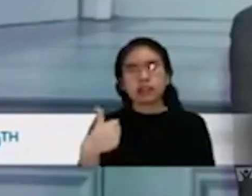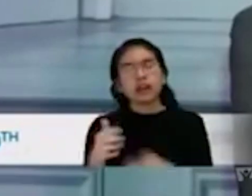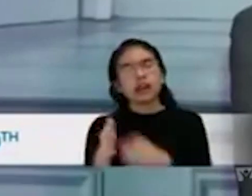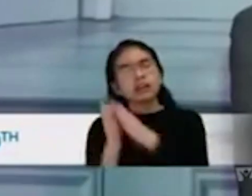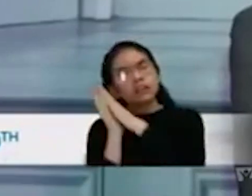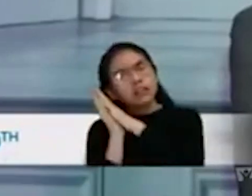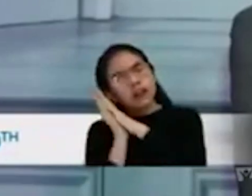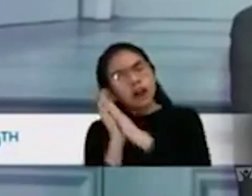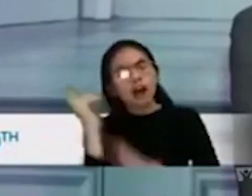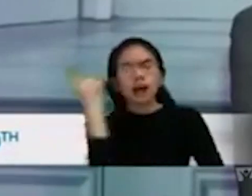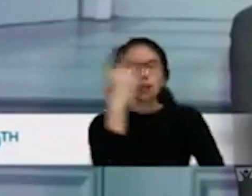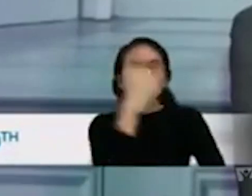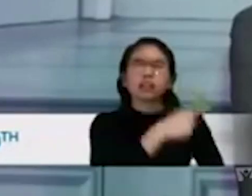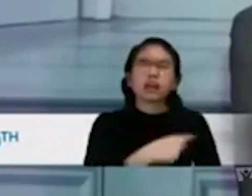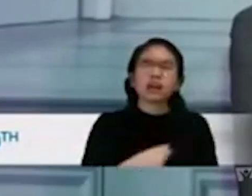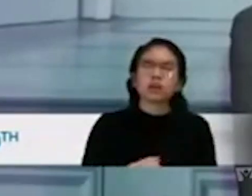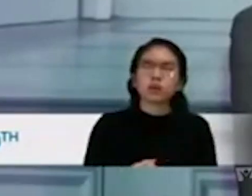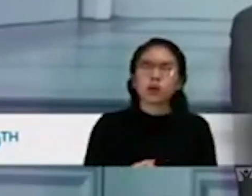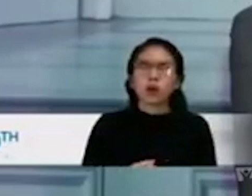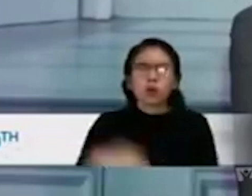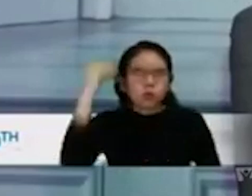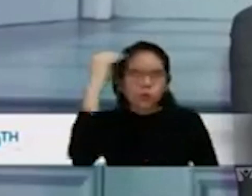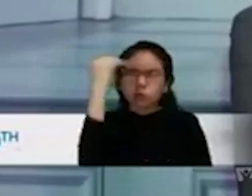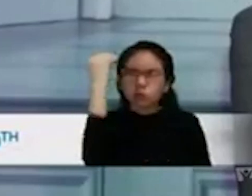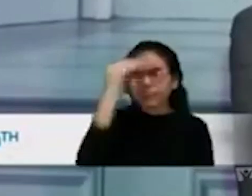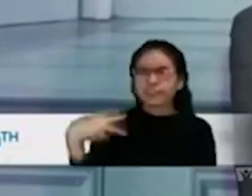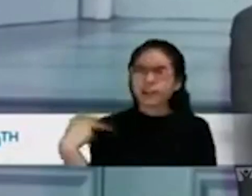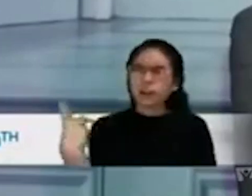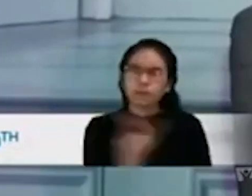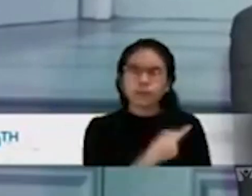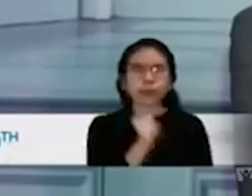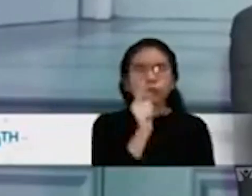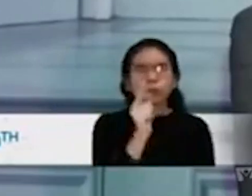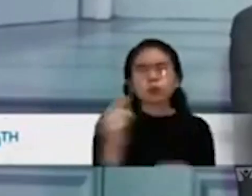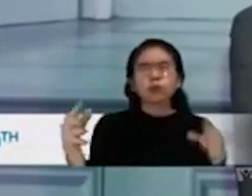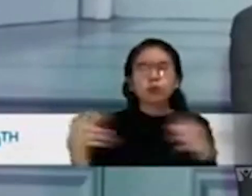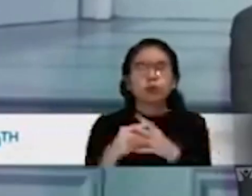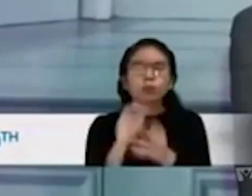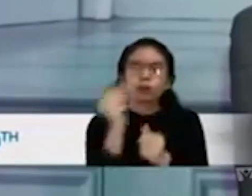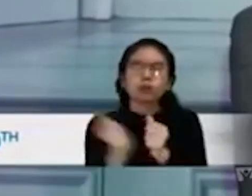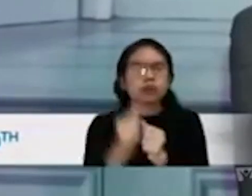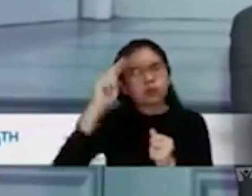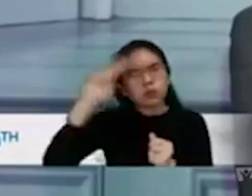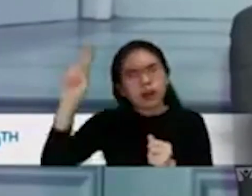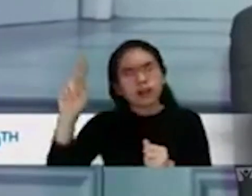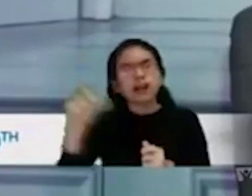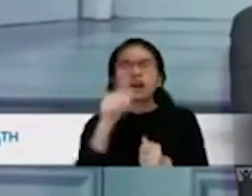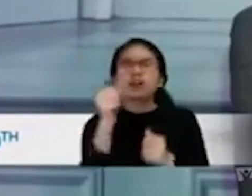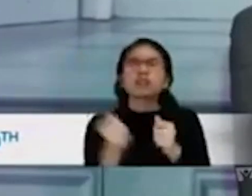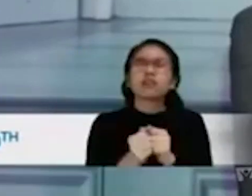kami, bersekutu dengan Tuhan, berkumpul bersama-sama dengan keluarga untuk menyatukan